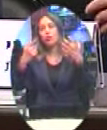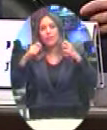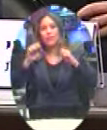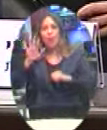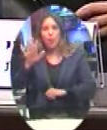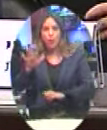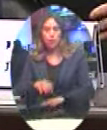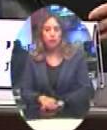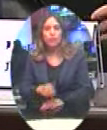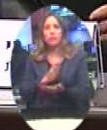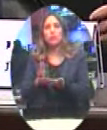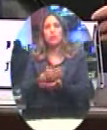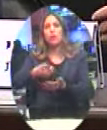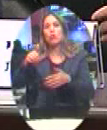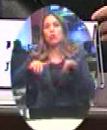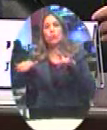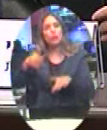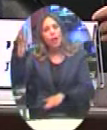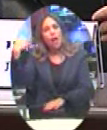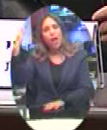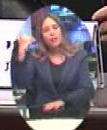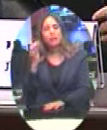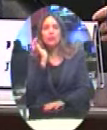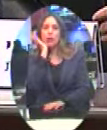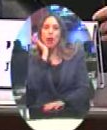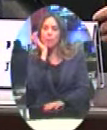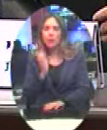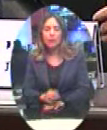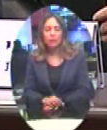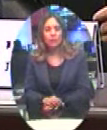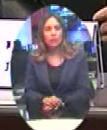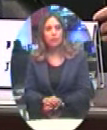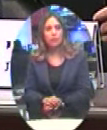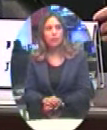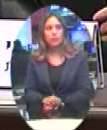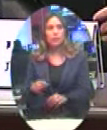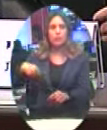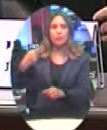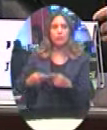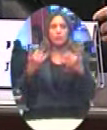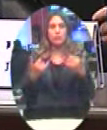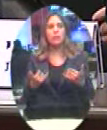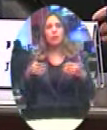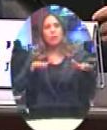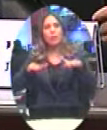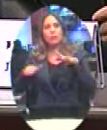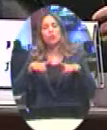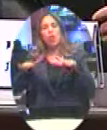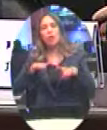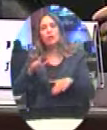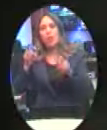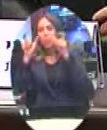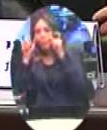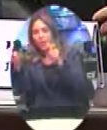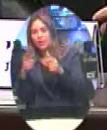ב-1975, ראש הממשלה דאז, יצחק רבין, זכרונו לברכה, ומאז בנו ממשלות בגין, שמיר, ברק,